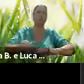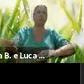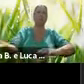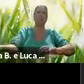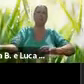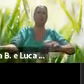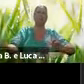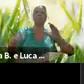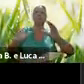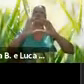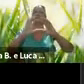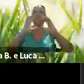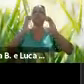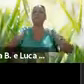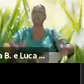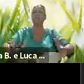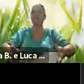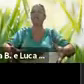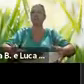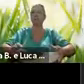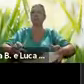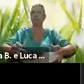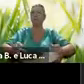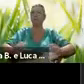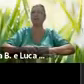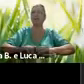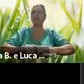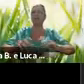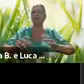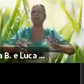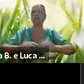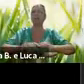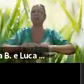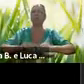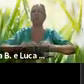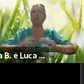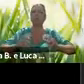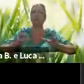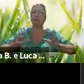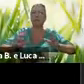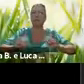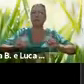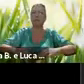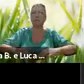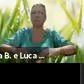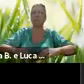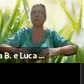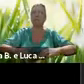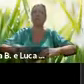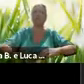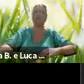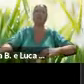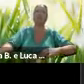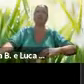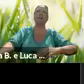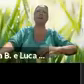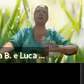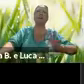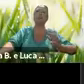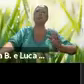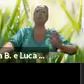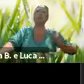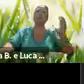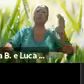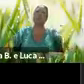questo e finisci per fare dei pensieri brutti che producono impulsi elettromagnetici e hanno